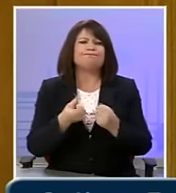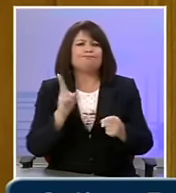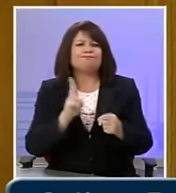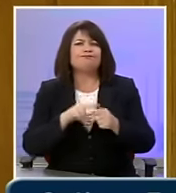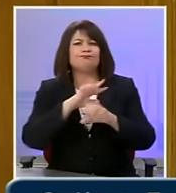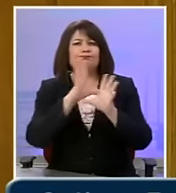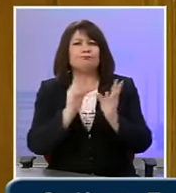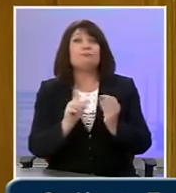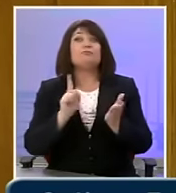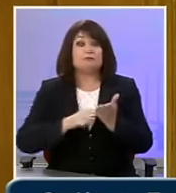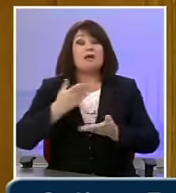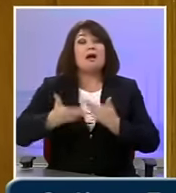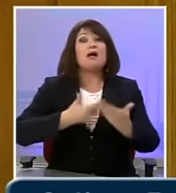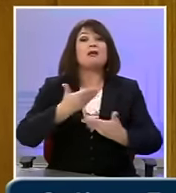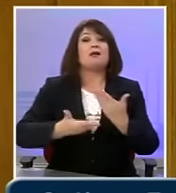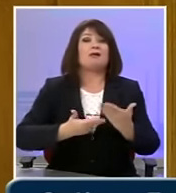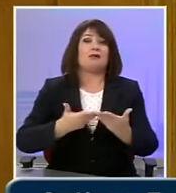δείχνουμε